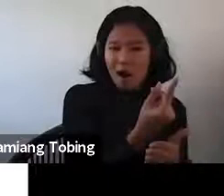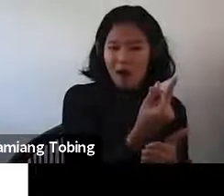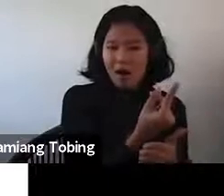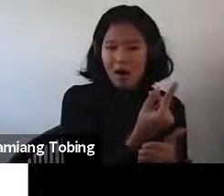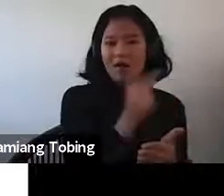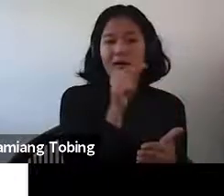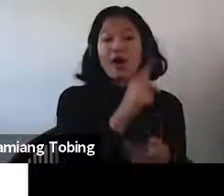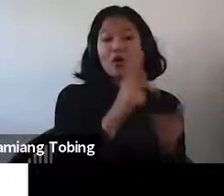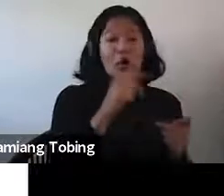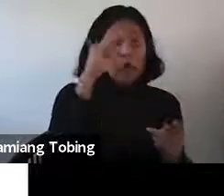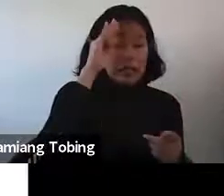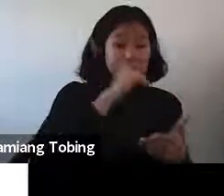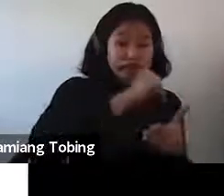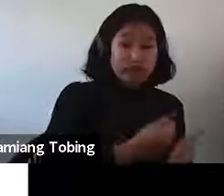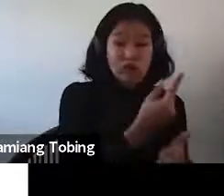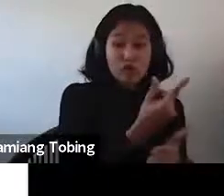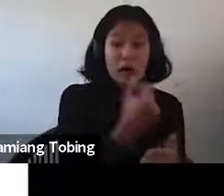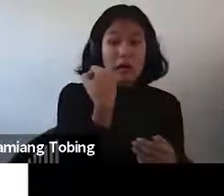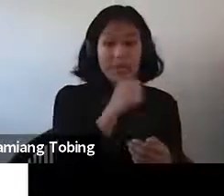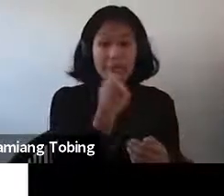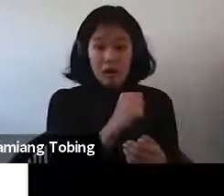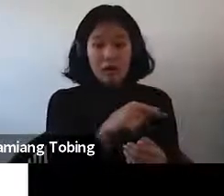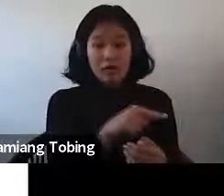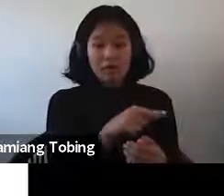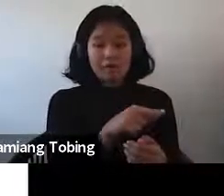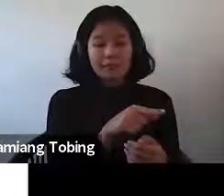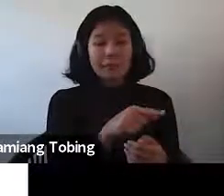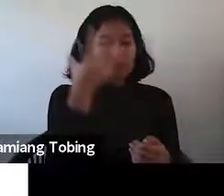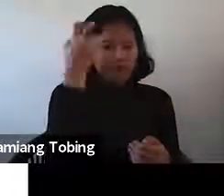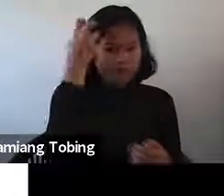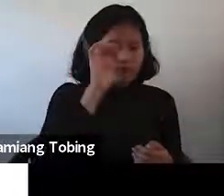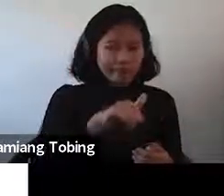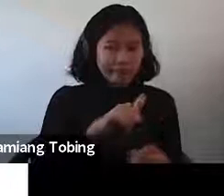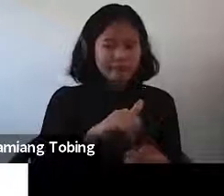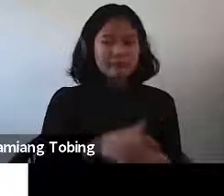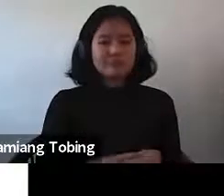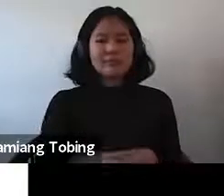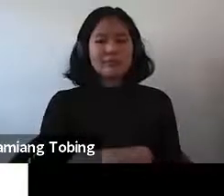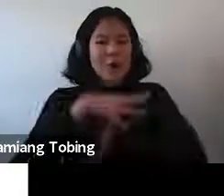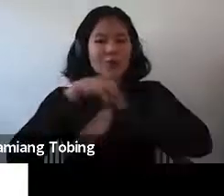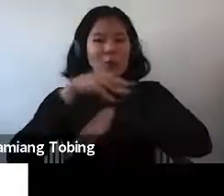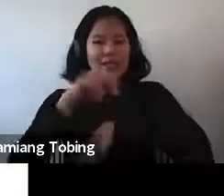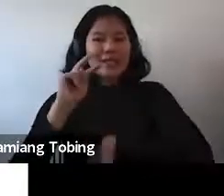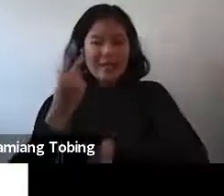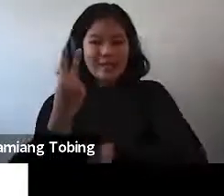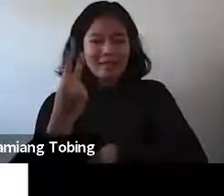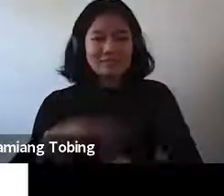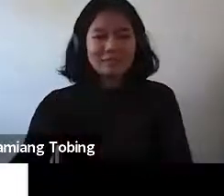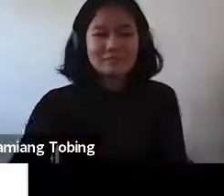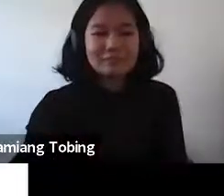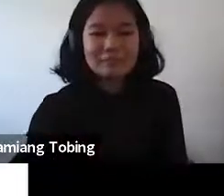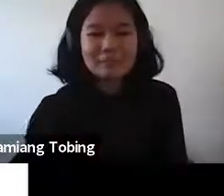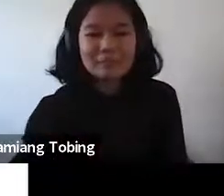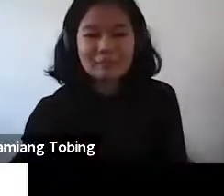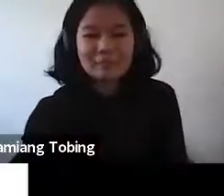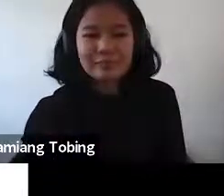mereka tidak mampu memenuhi harapan sosial itu, ya mereka stres, mereka kemudian sebagian dari mereka melampiaskan